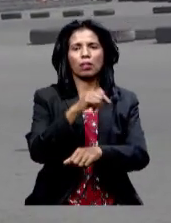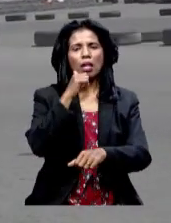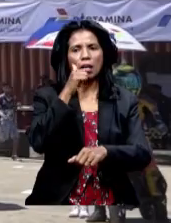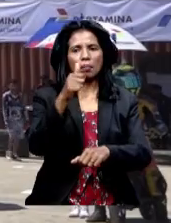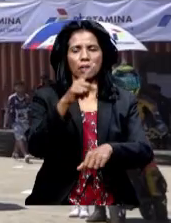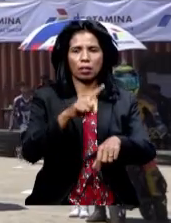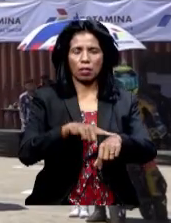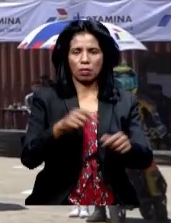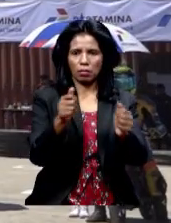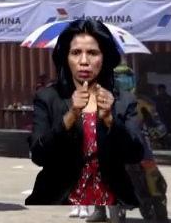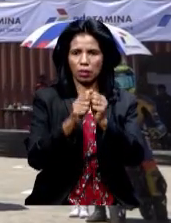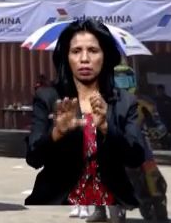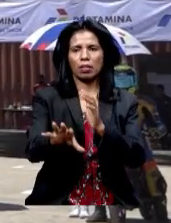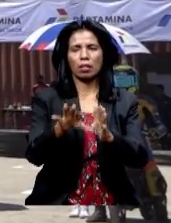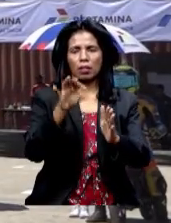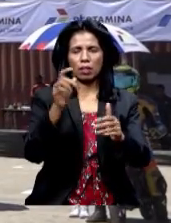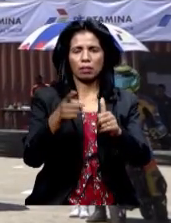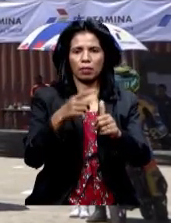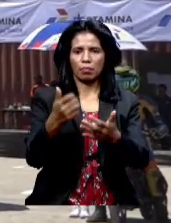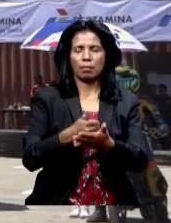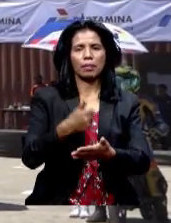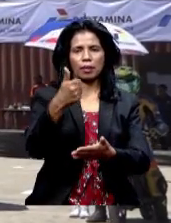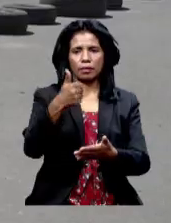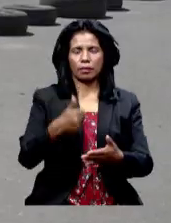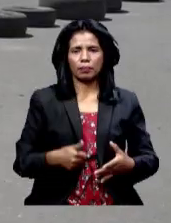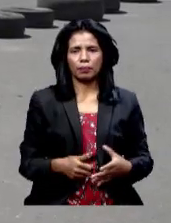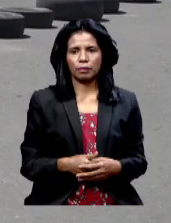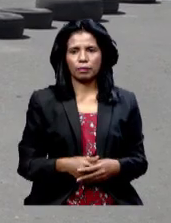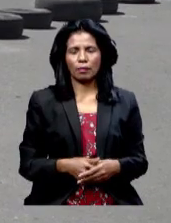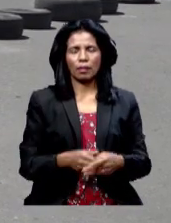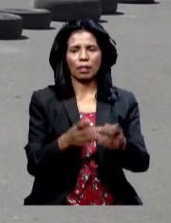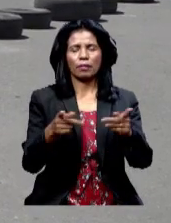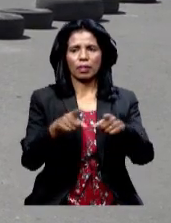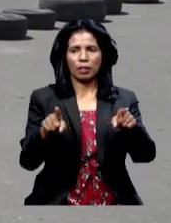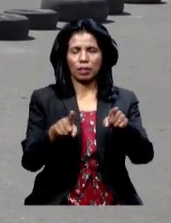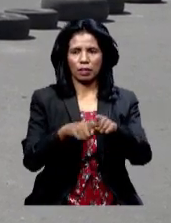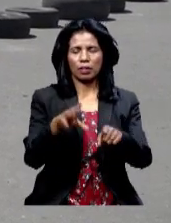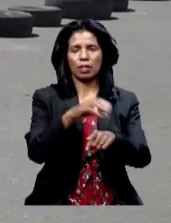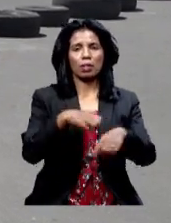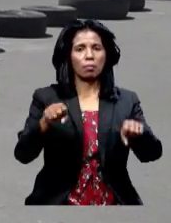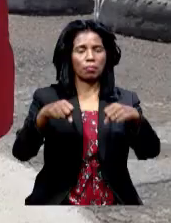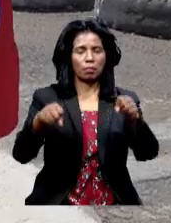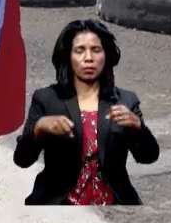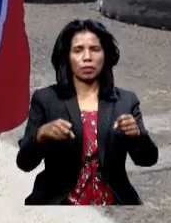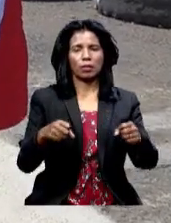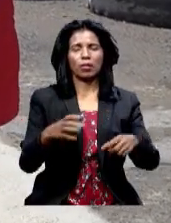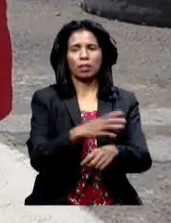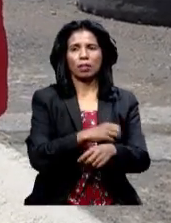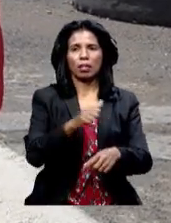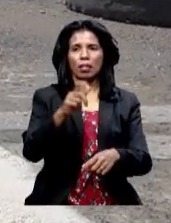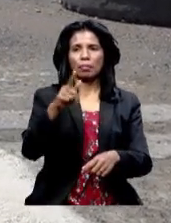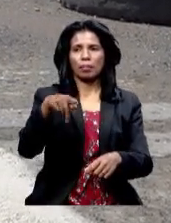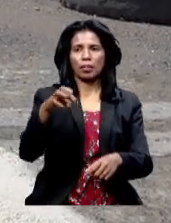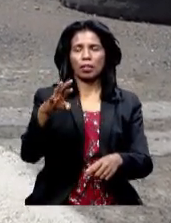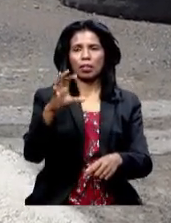kodi hili be primeiro lugar. Ia fatina nesan corrida motociclismo Estevan Aprilio ho idade